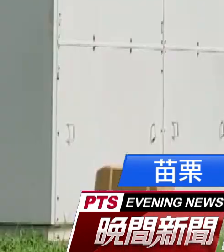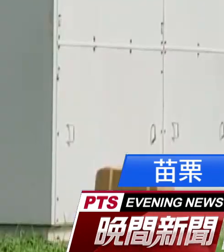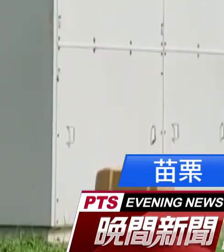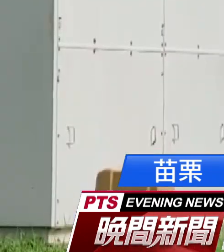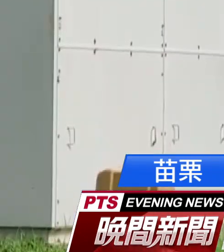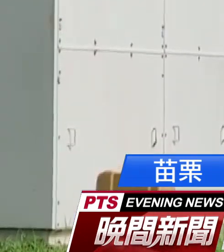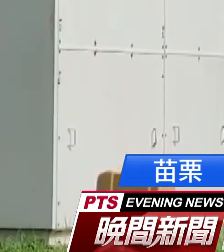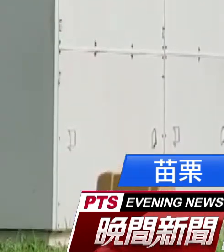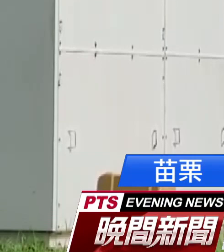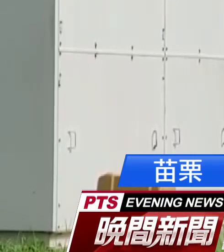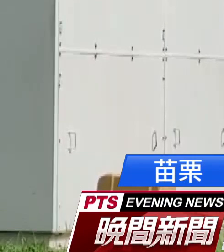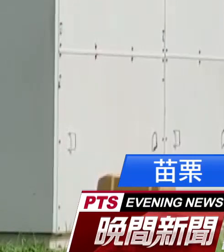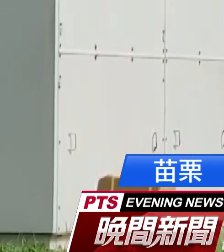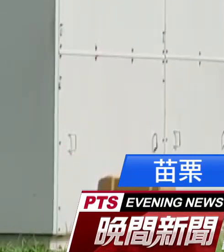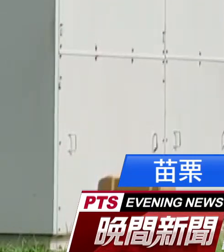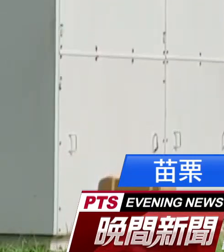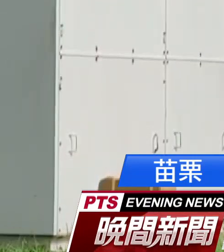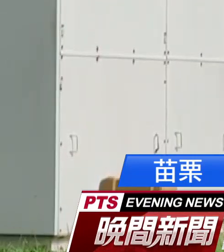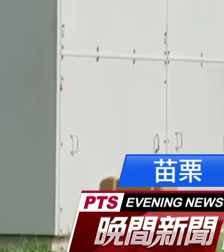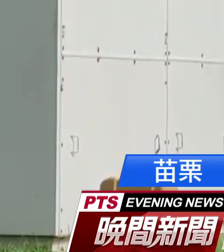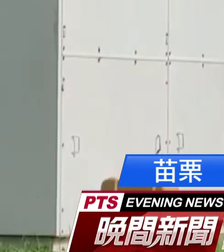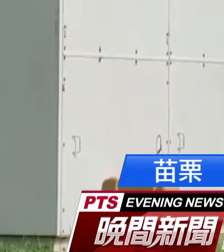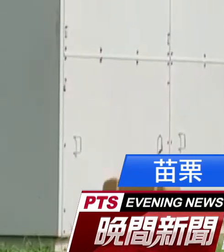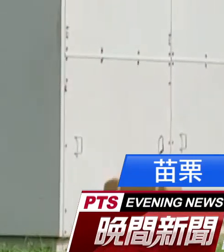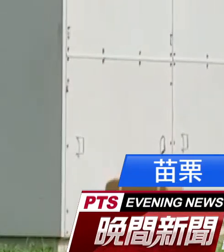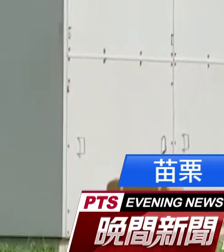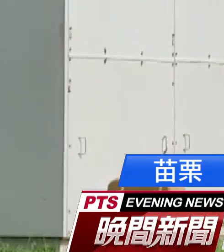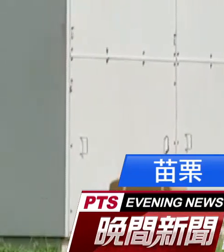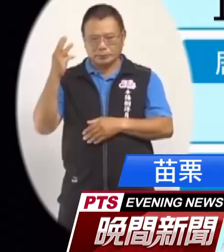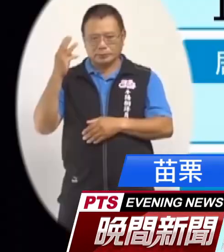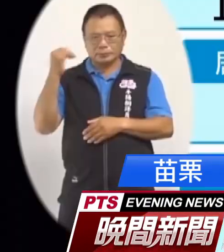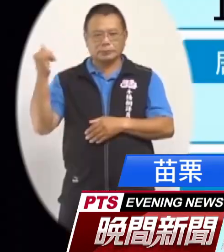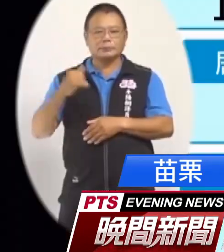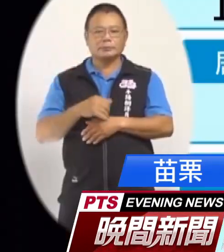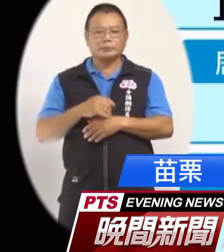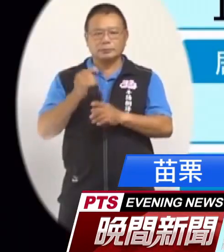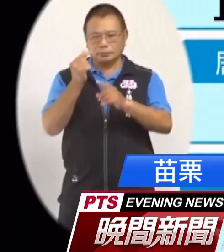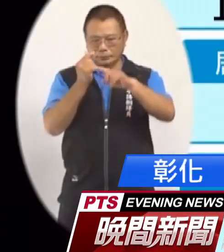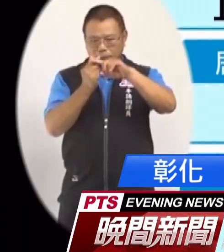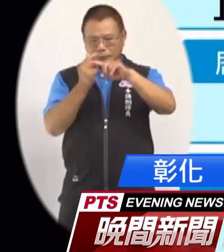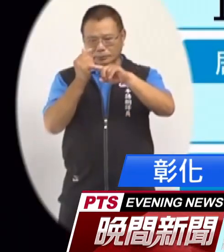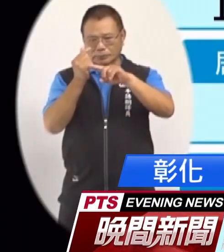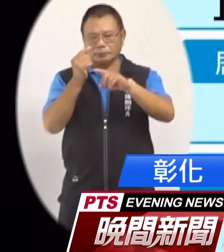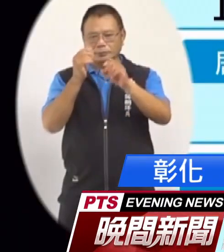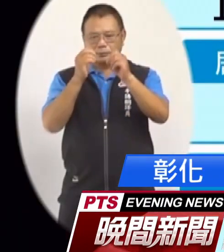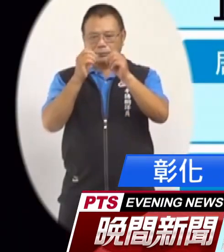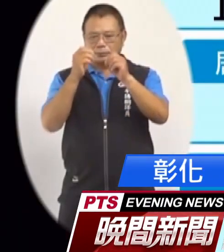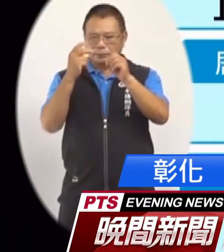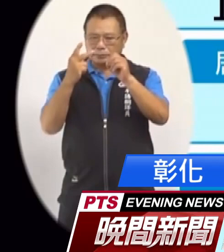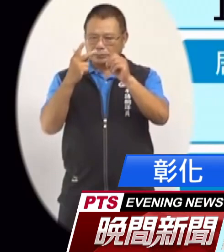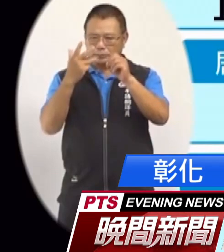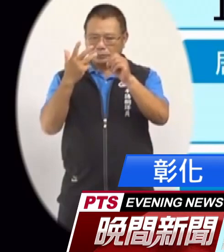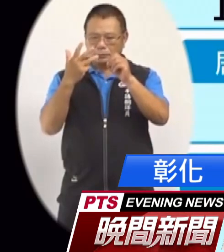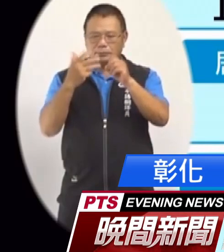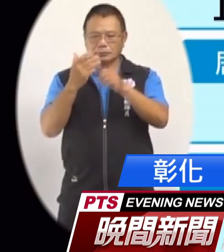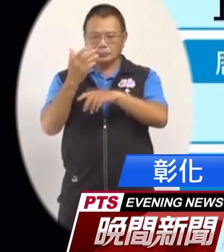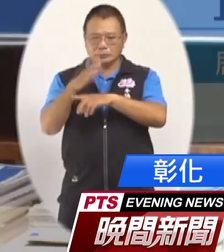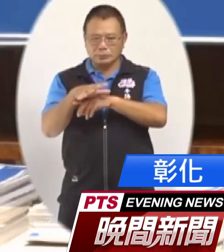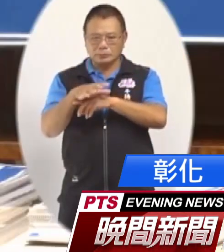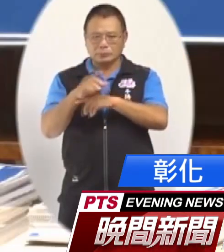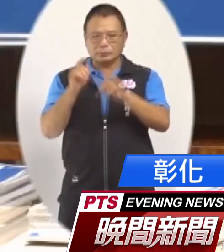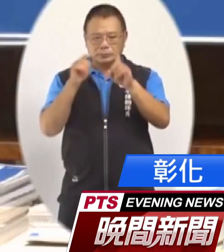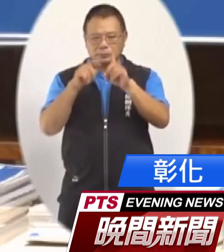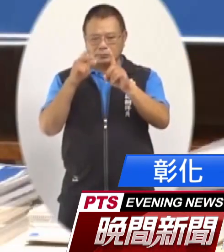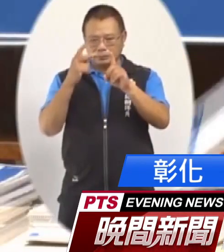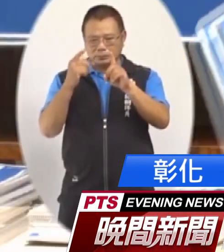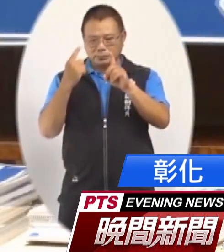鼎2例、台新生科1例，移工群聚还未见趋缓。而彰化县则增加10例确诊个案，其中有3例